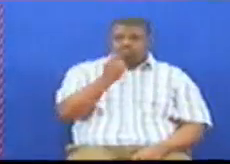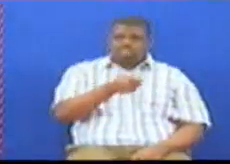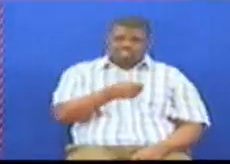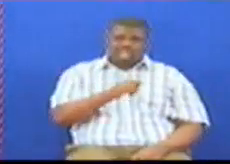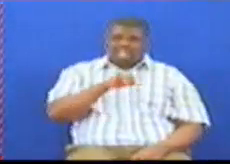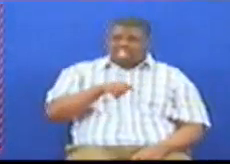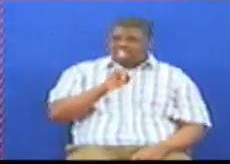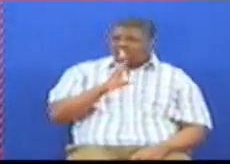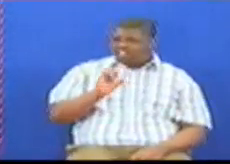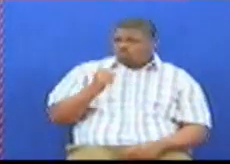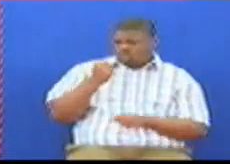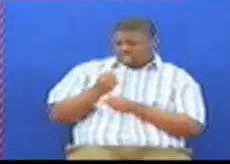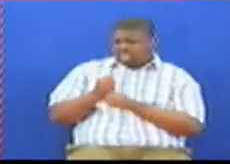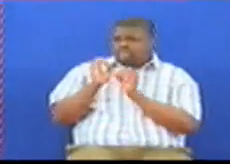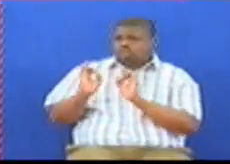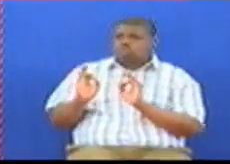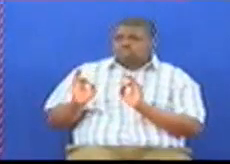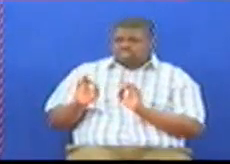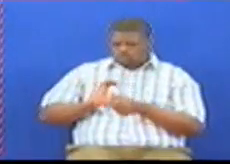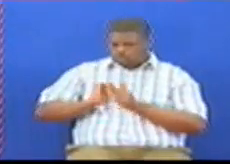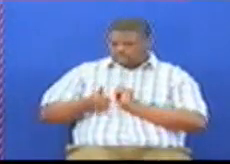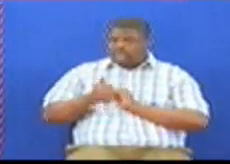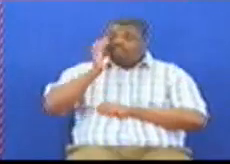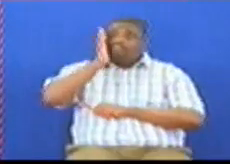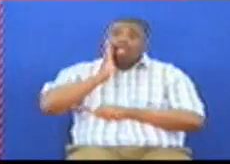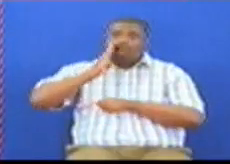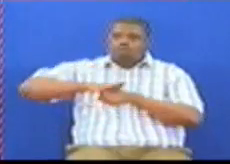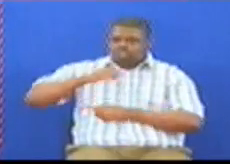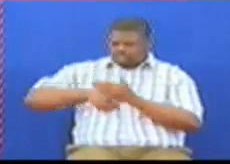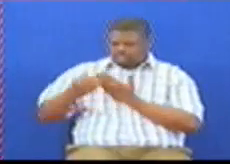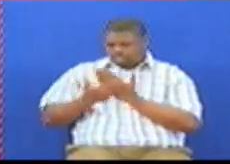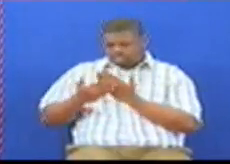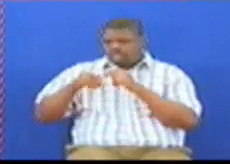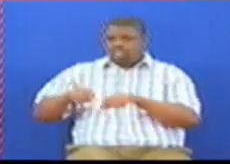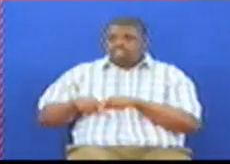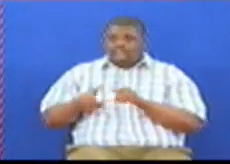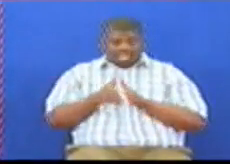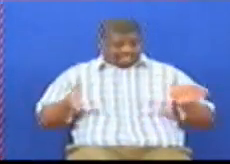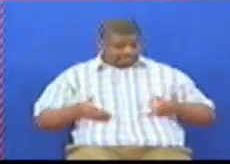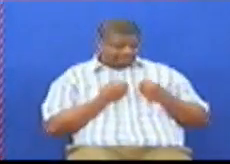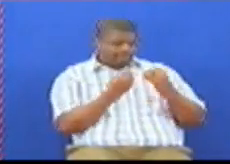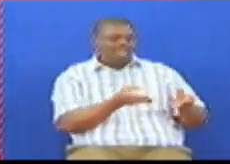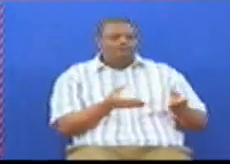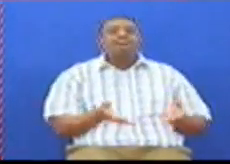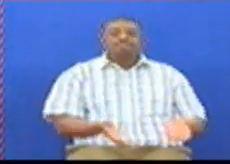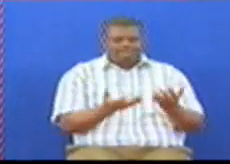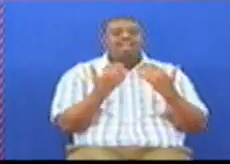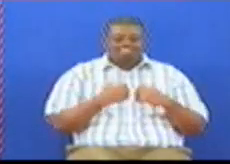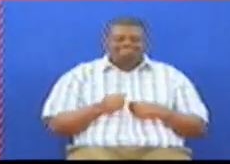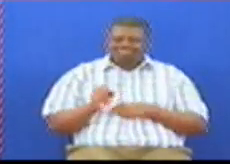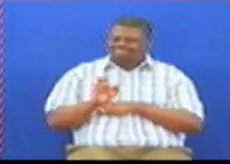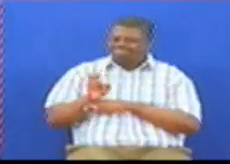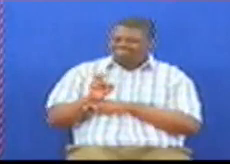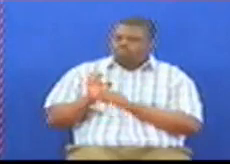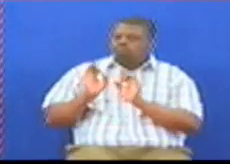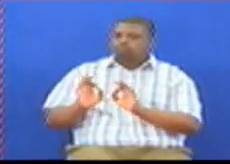unafanya kazi nzuri na unatuwakilisha vijana walio wengi katika nchi hii, kwamba mkipewa nafasi mnaweza mkasimamia vizuri na nchi hii